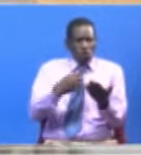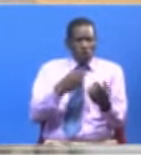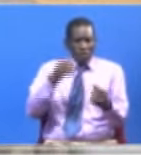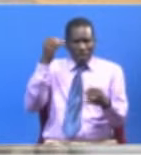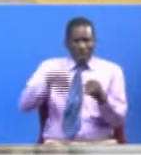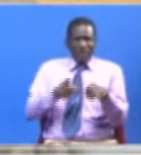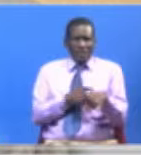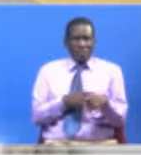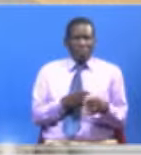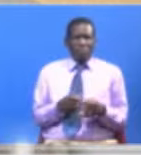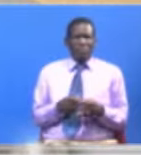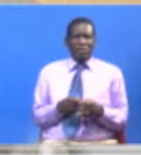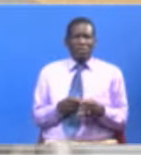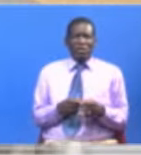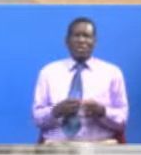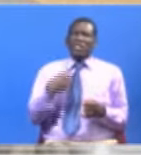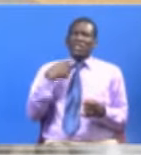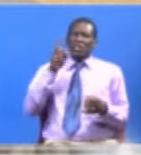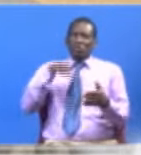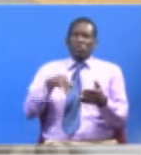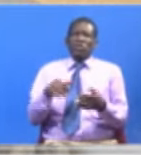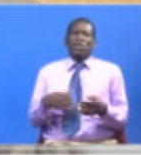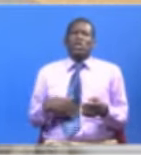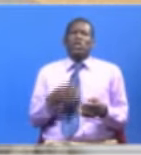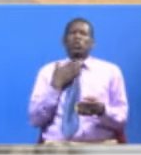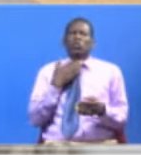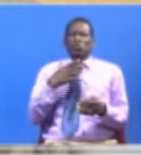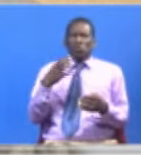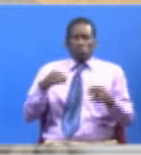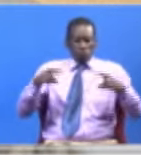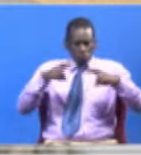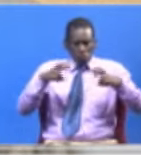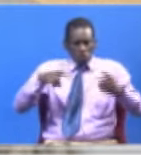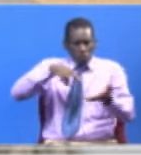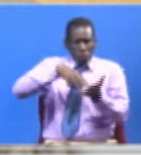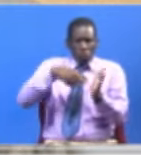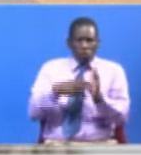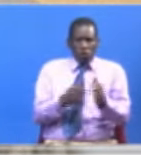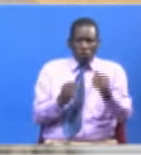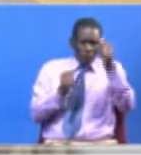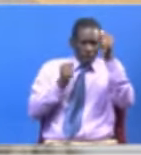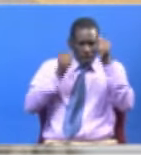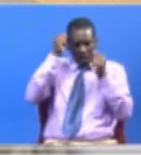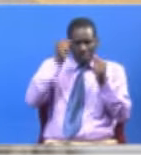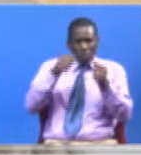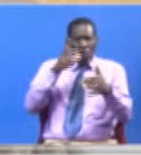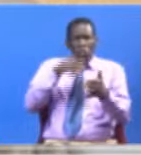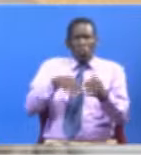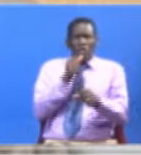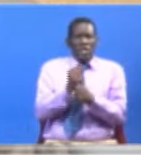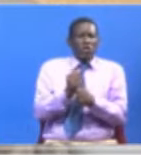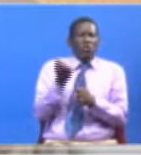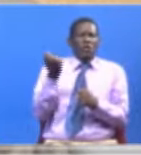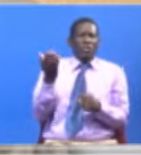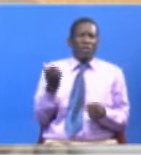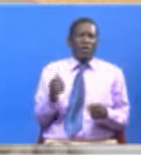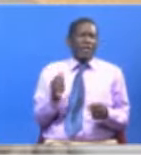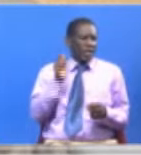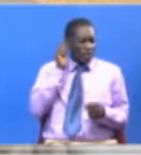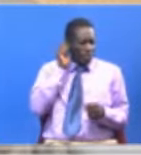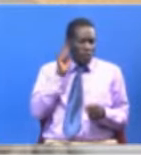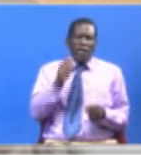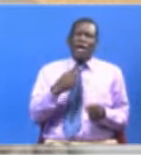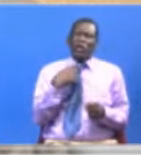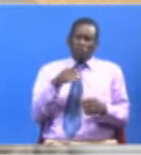mkubwa, anataka kuenda kukakua miradi ya wanajeshi wanafanya mahali pale. Tukamwambia ni